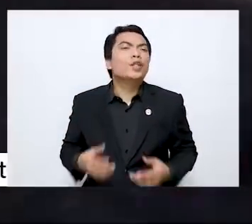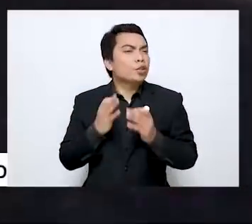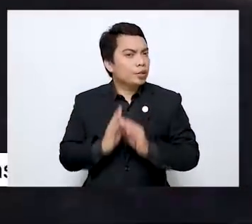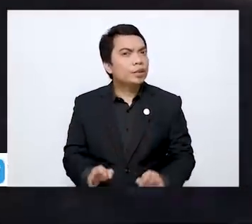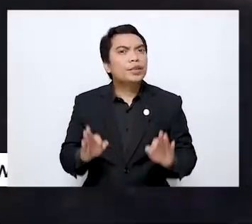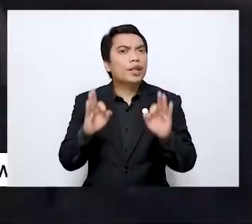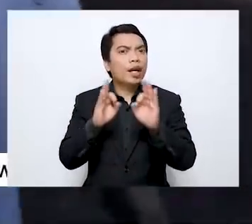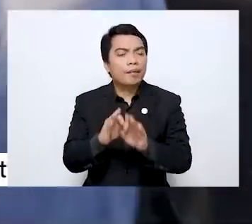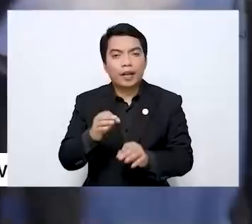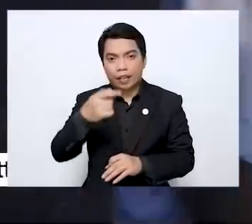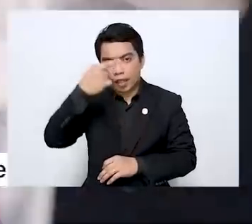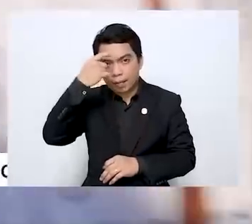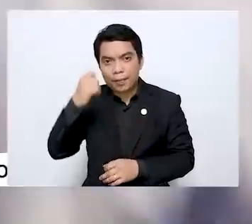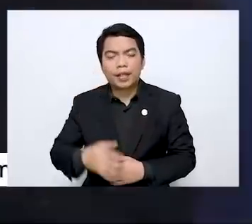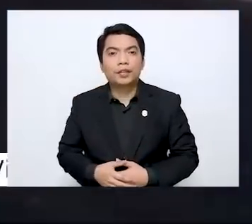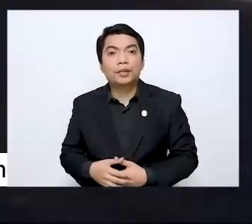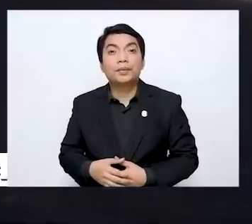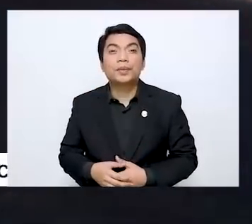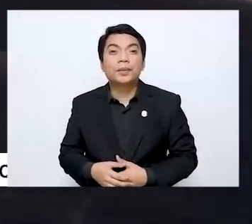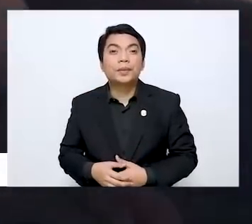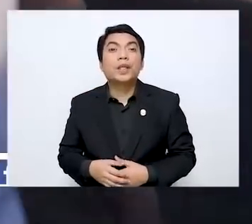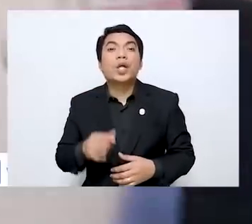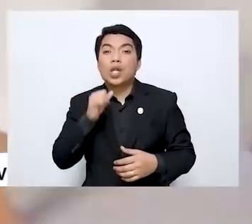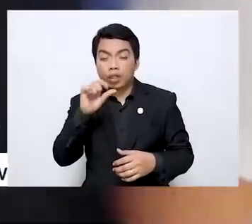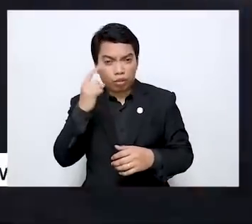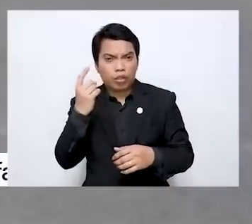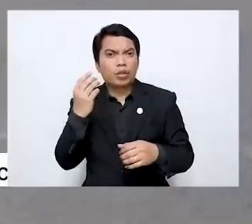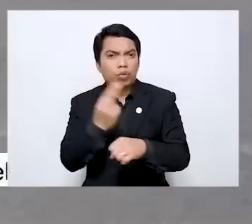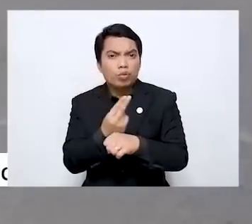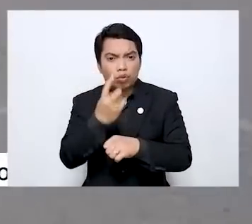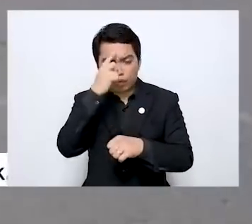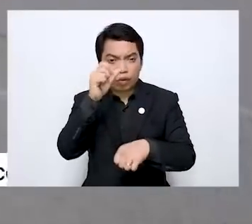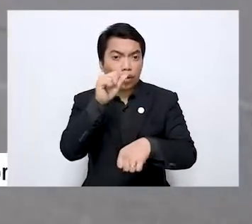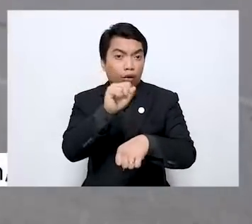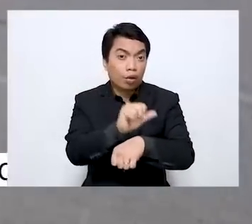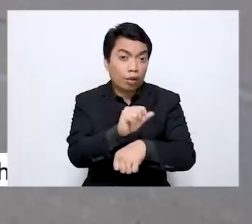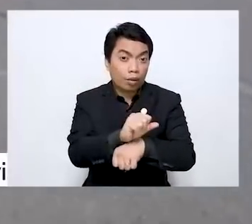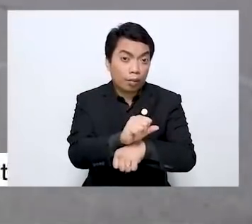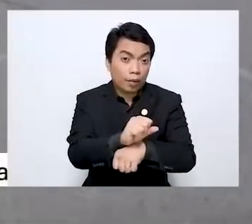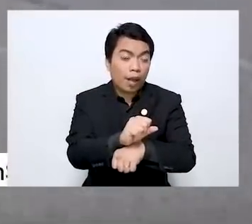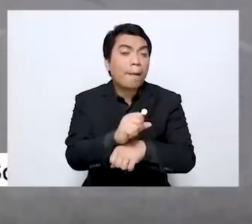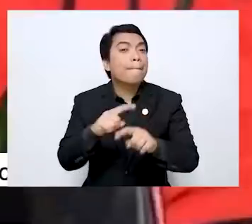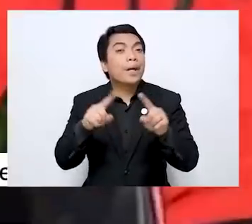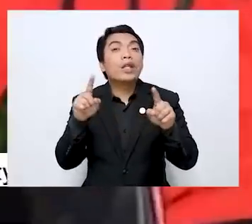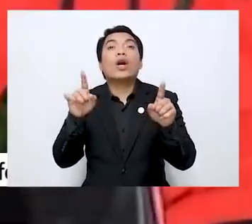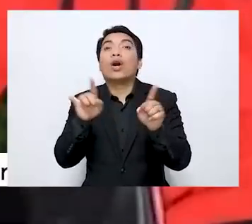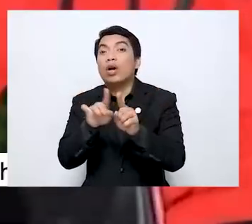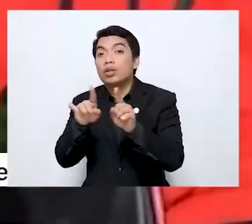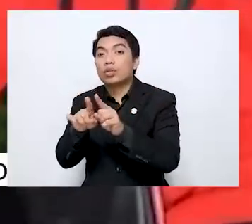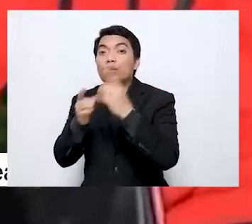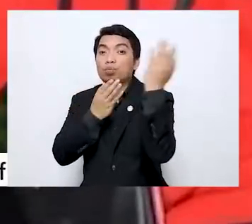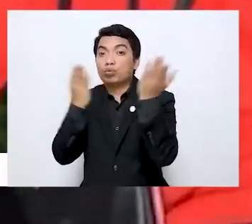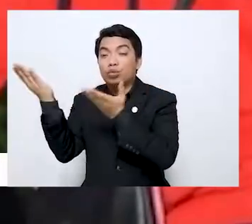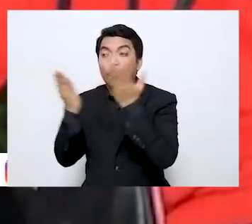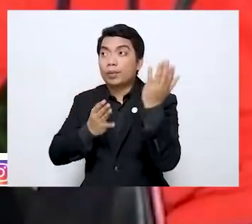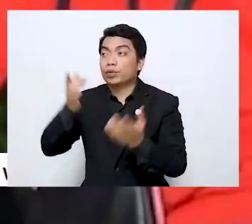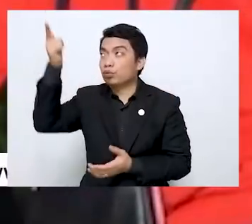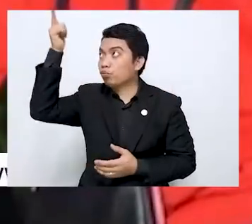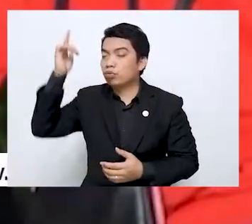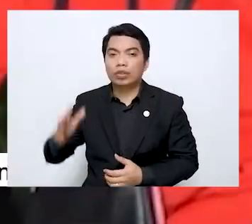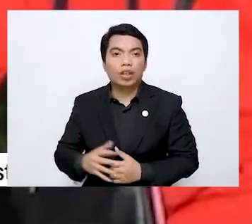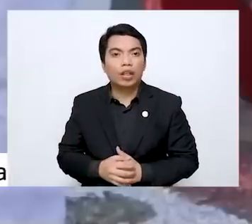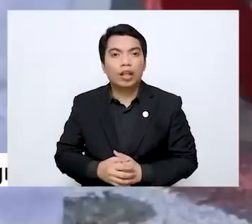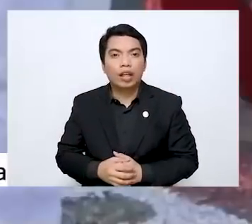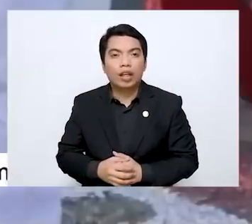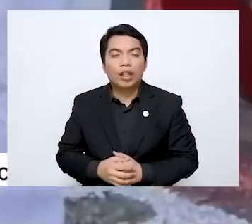mahalaga sapagkat hindi lamang ito ginagamit para sa paghahanap buhay, ngunit pati na rin sa paglilingkod sa ating Panginoong